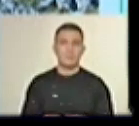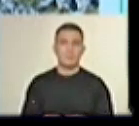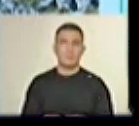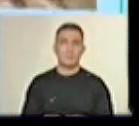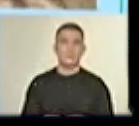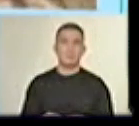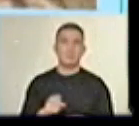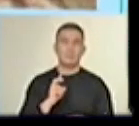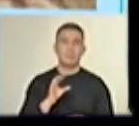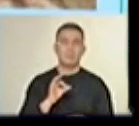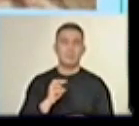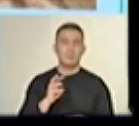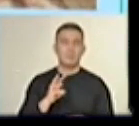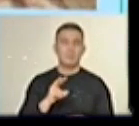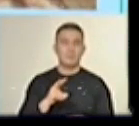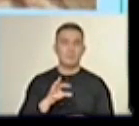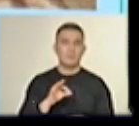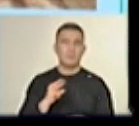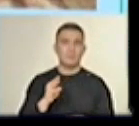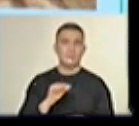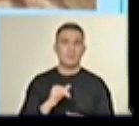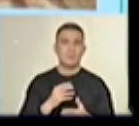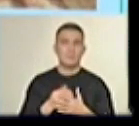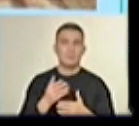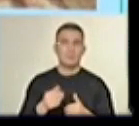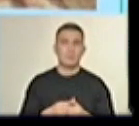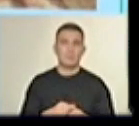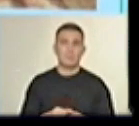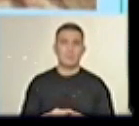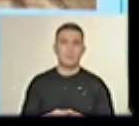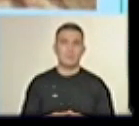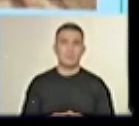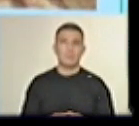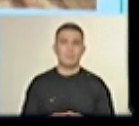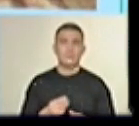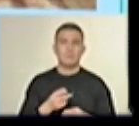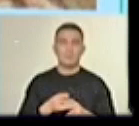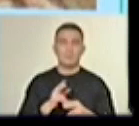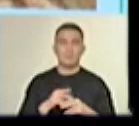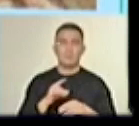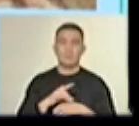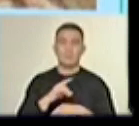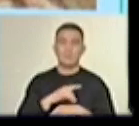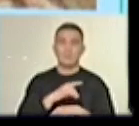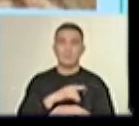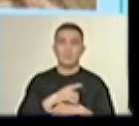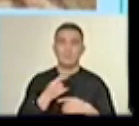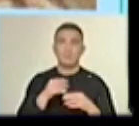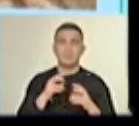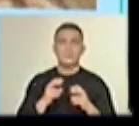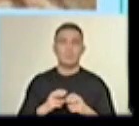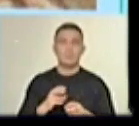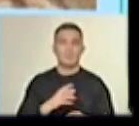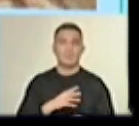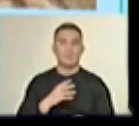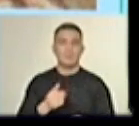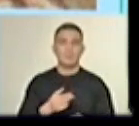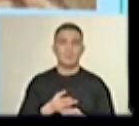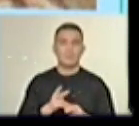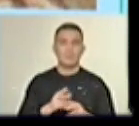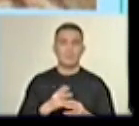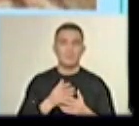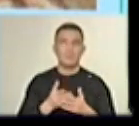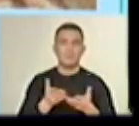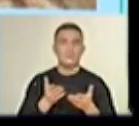К болоту. Где сидел лягушонок? У лавки, у печки